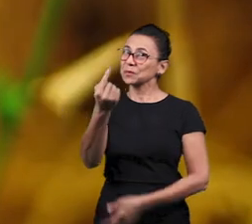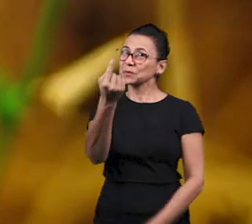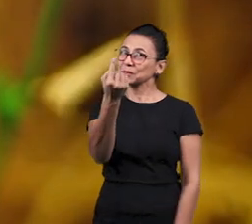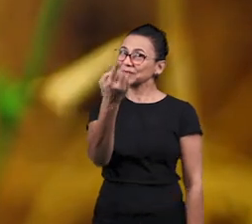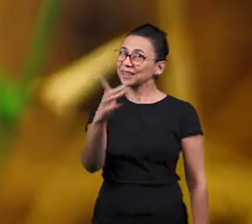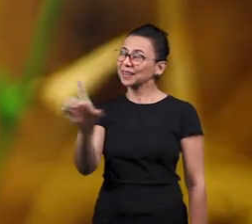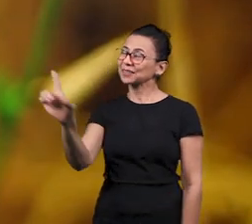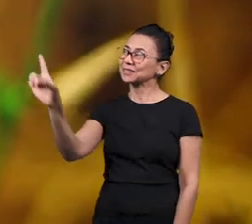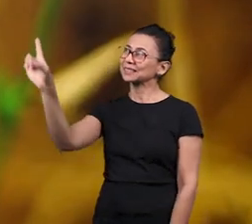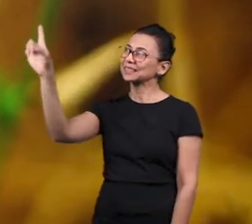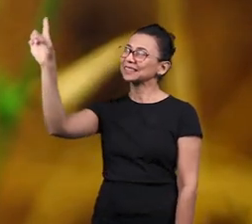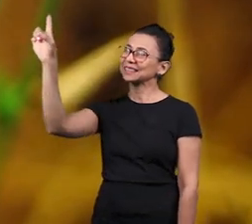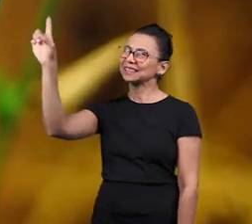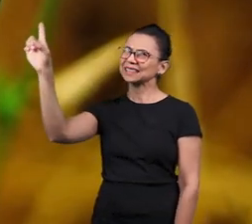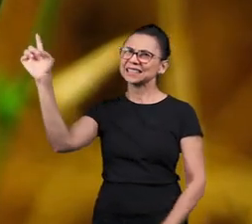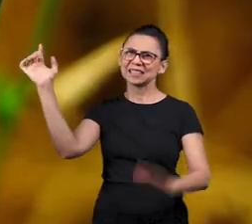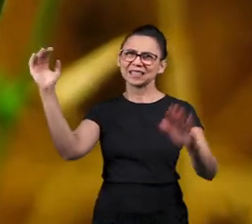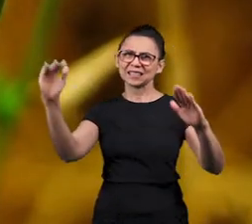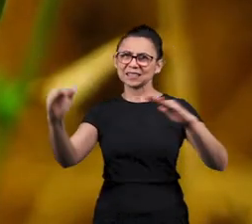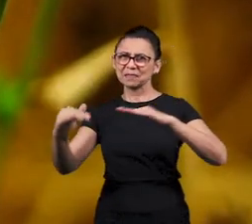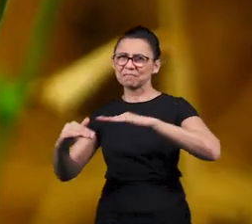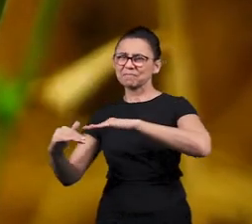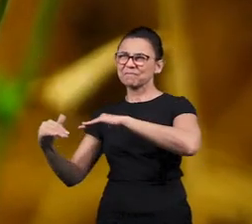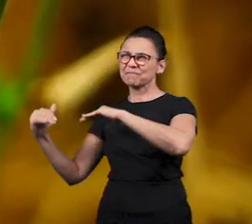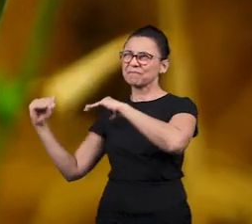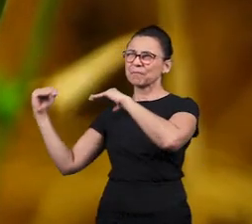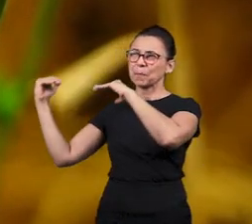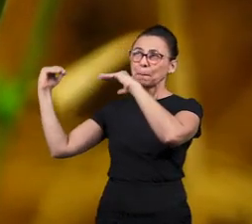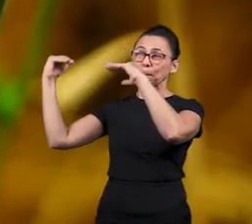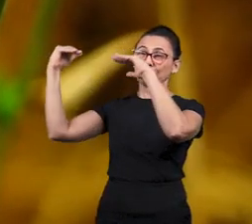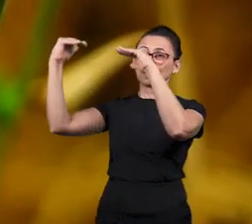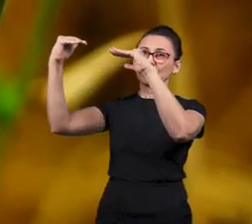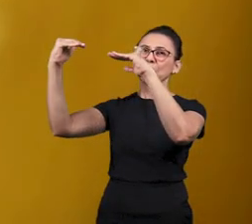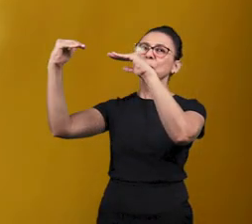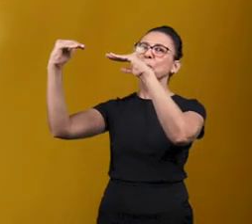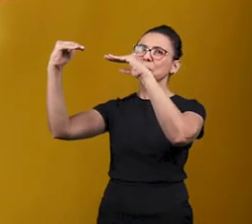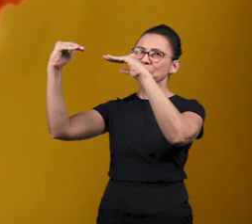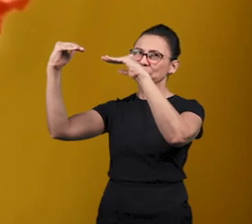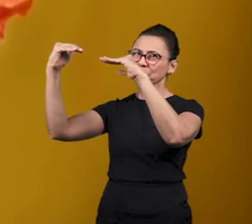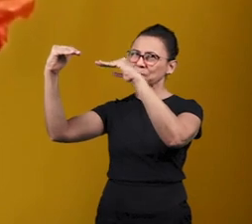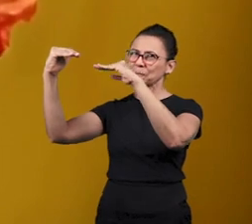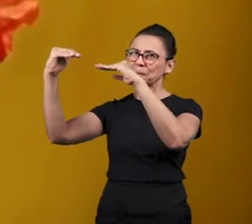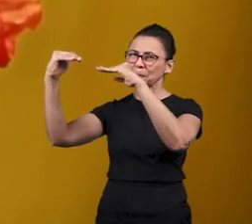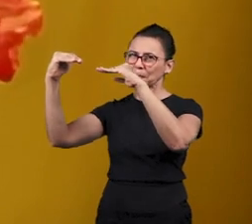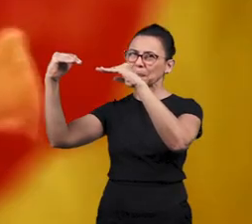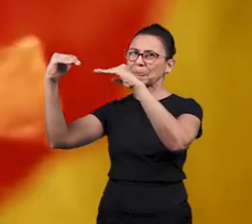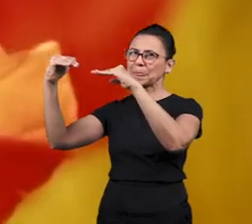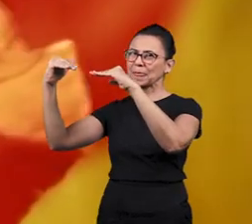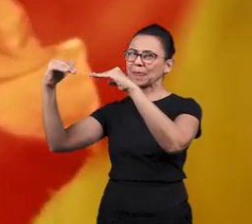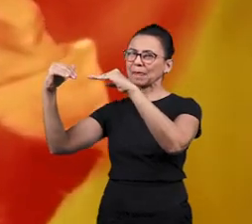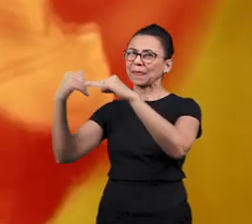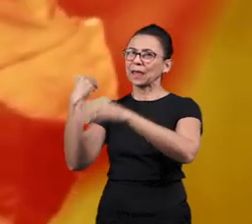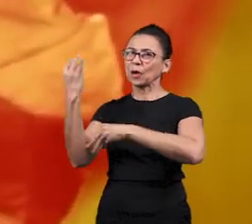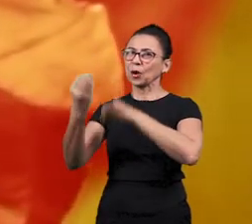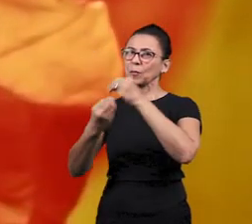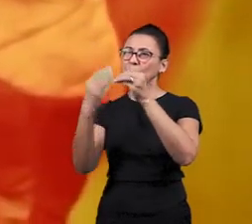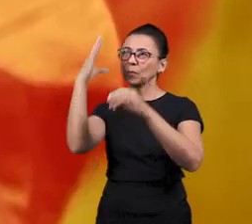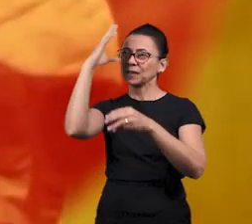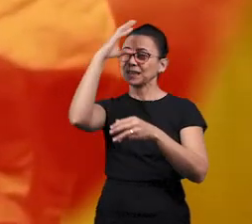любовь. Оно превосходит всякое знание, всякое понимание.